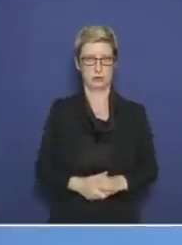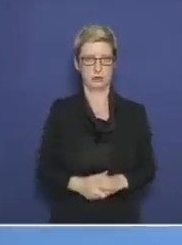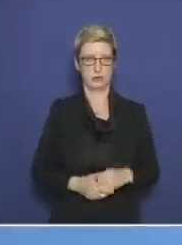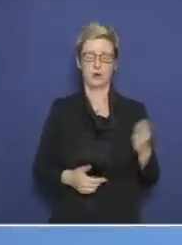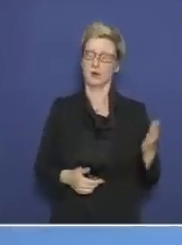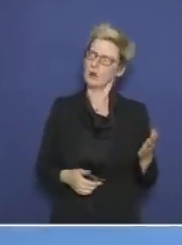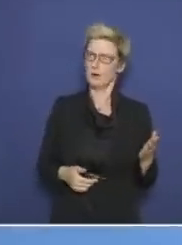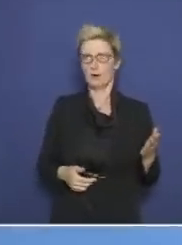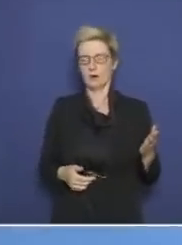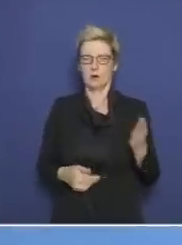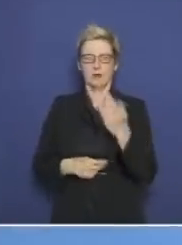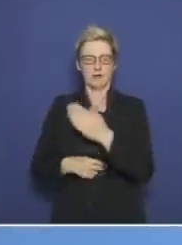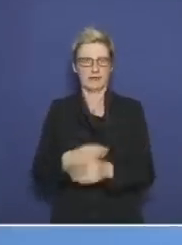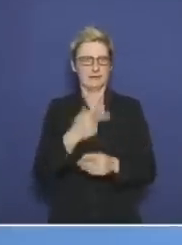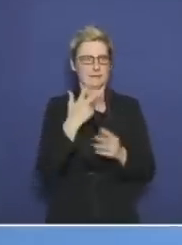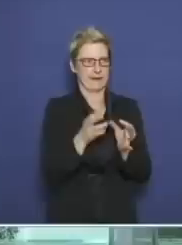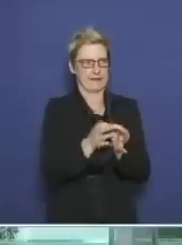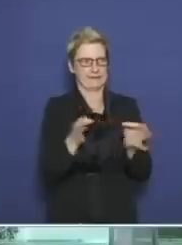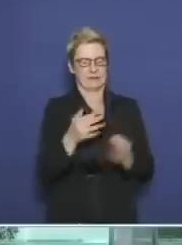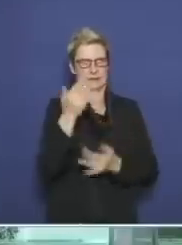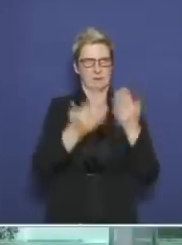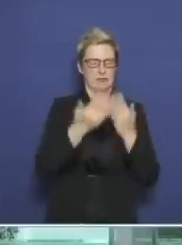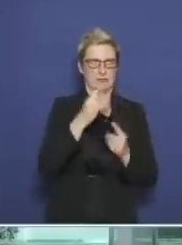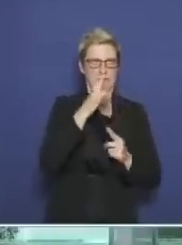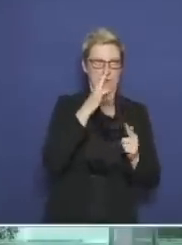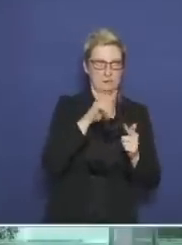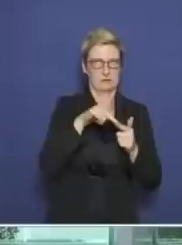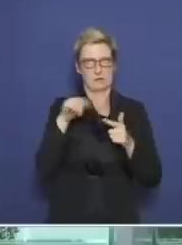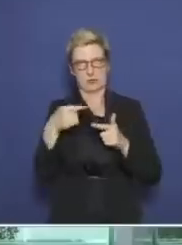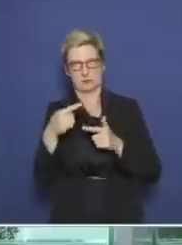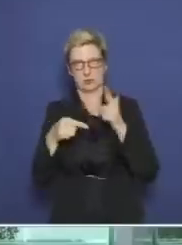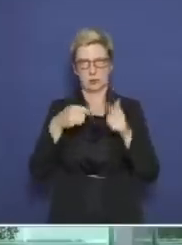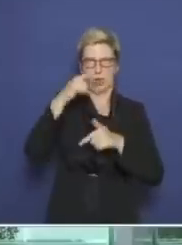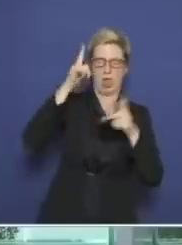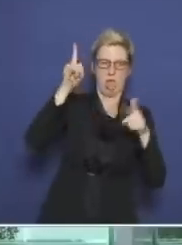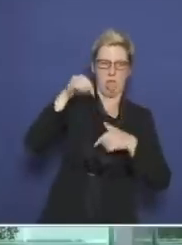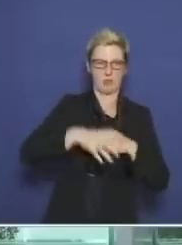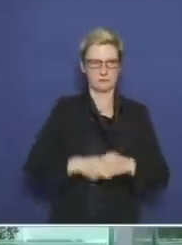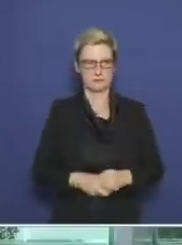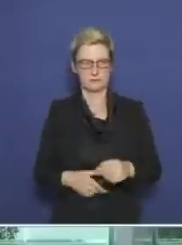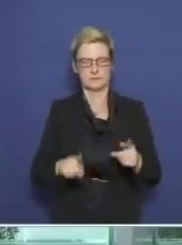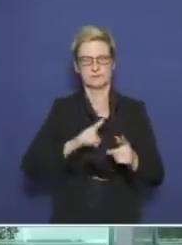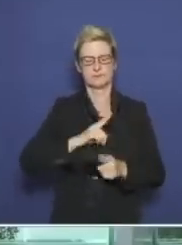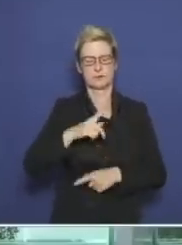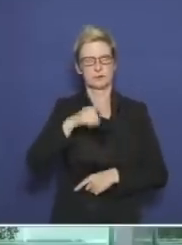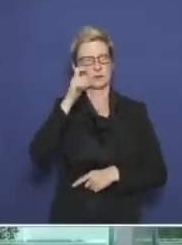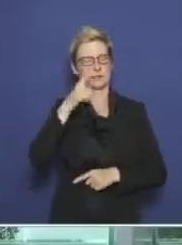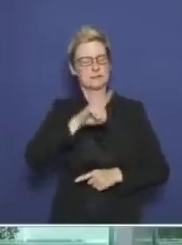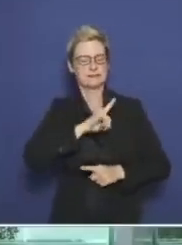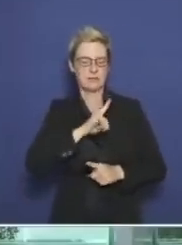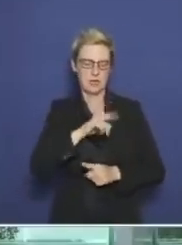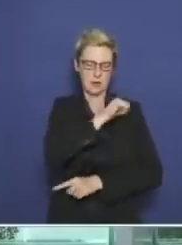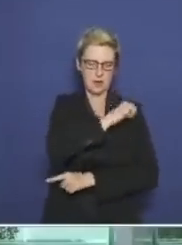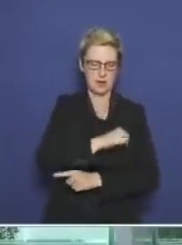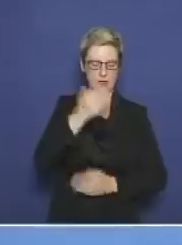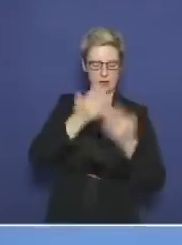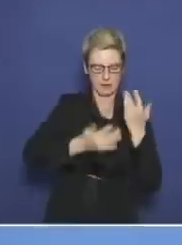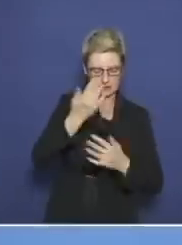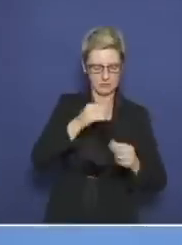bisschen Dreisatz. Wenn Sie möchten, da ich den ganzen Tag vom morgendlichen Duschen bis ins Bett gehen rechne im Kopf rund ums Impfen, kann ich gern was